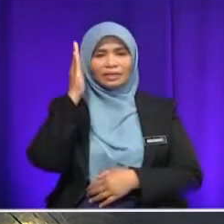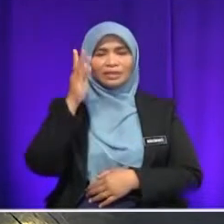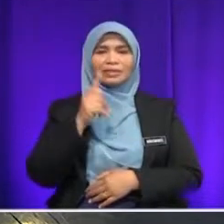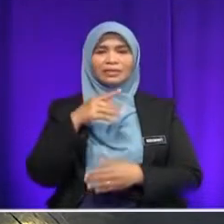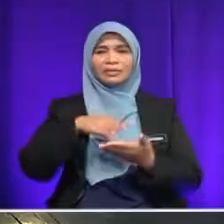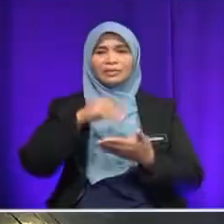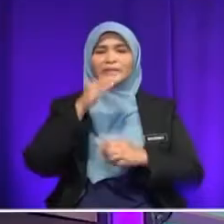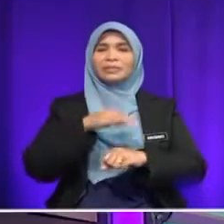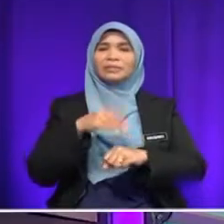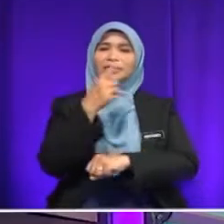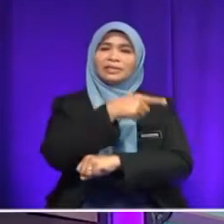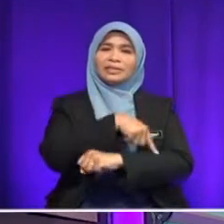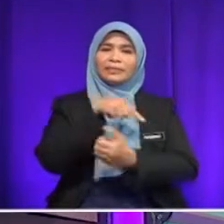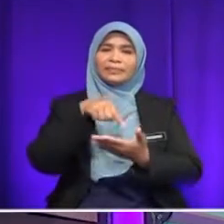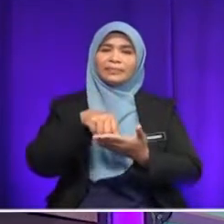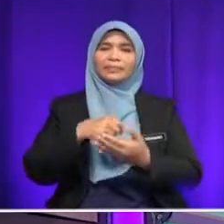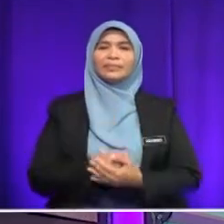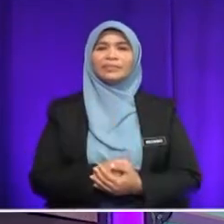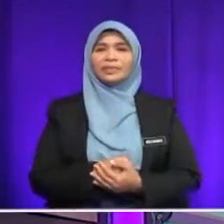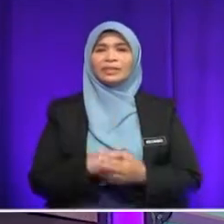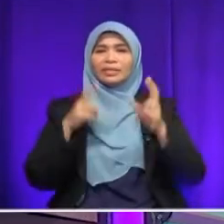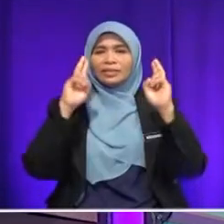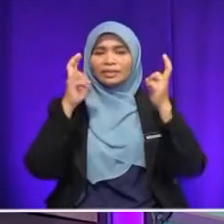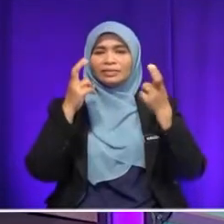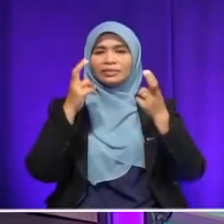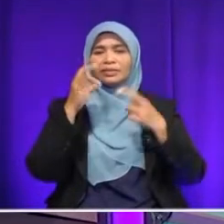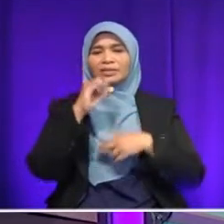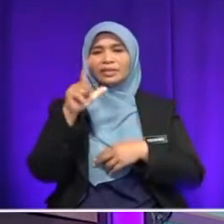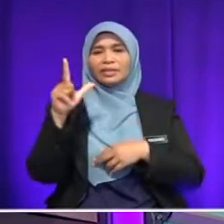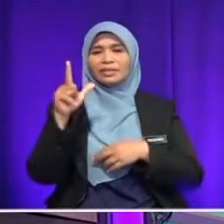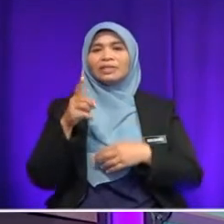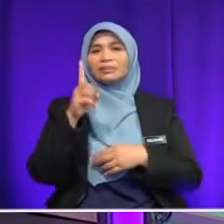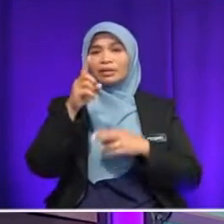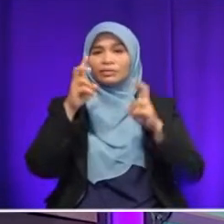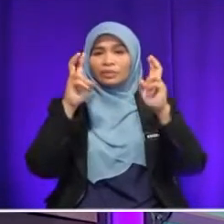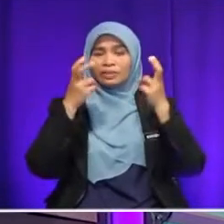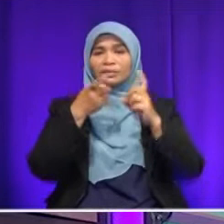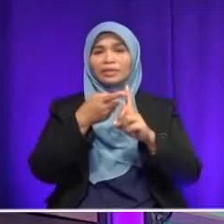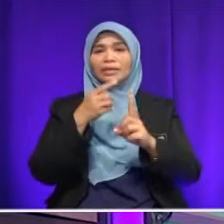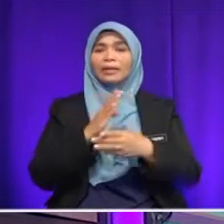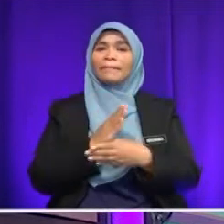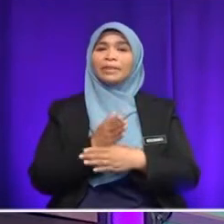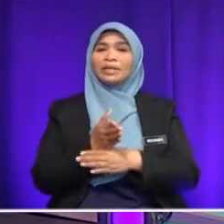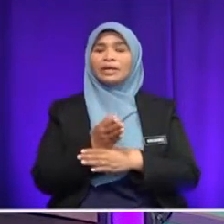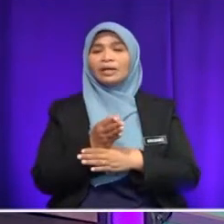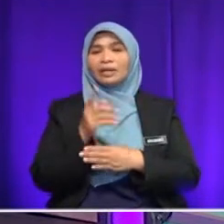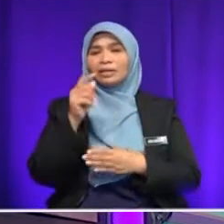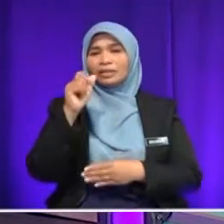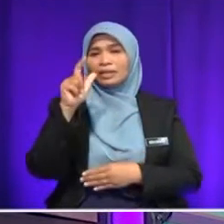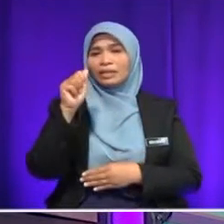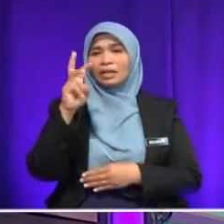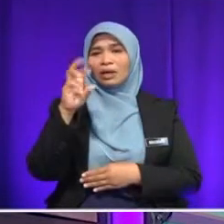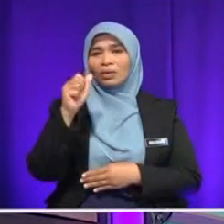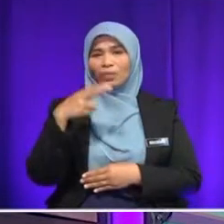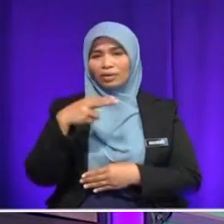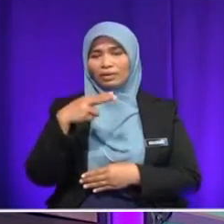pada hari ini? Okey, topik yang kita akan pelajari pada hari ini ialah satu tajuk dari bidang tilawah, iaitu